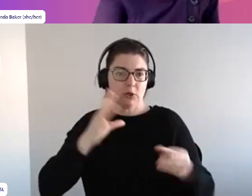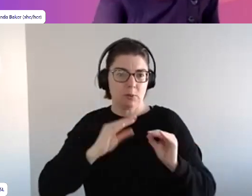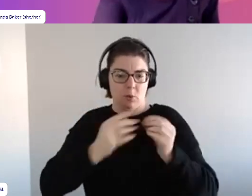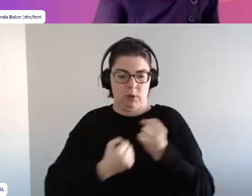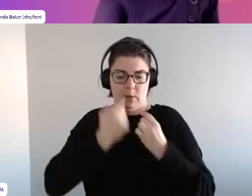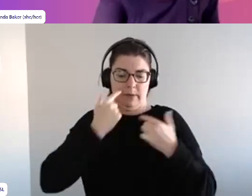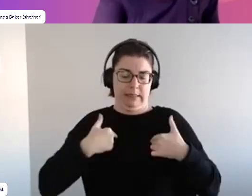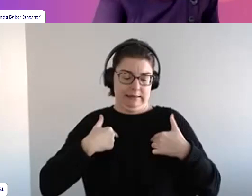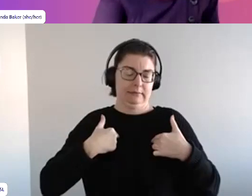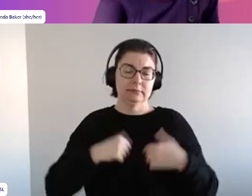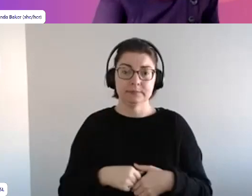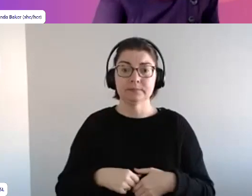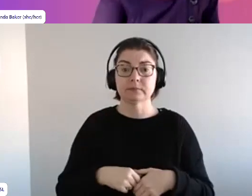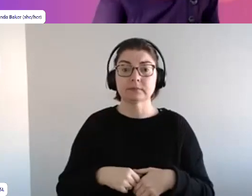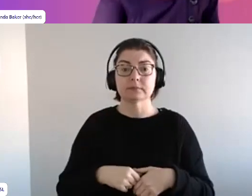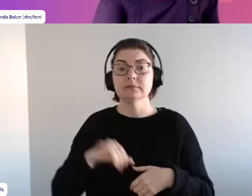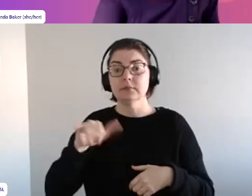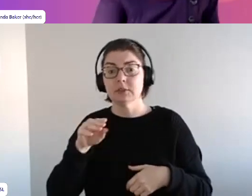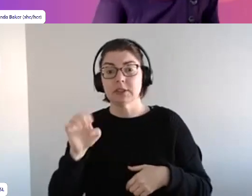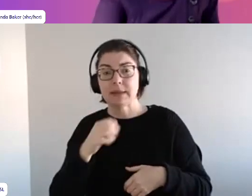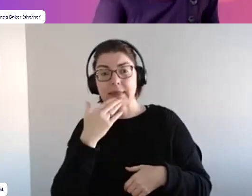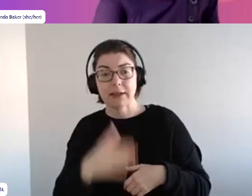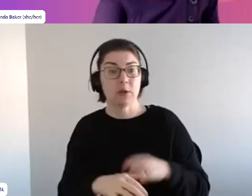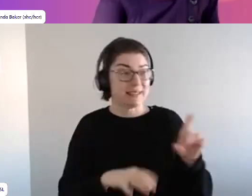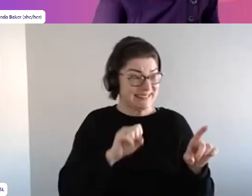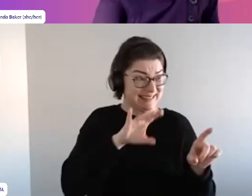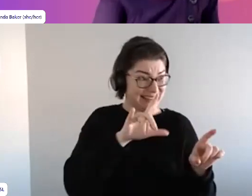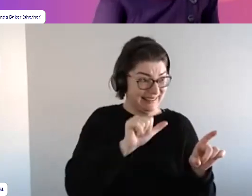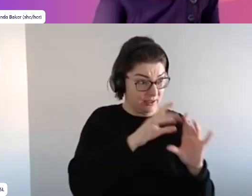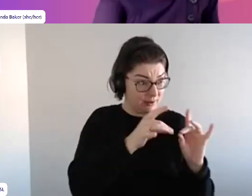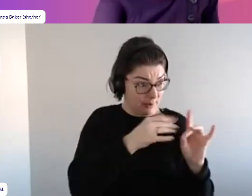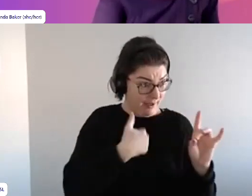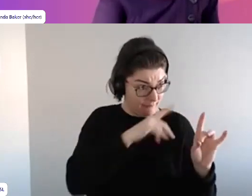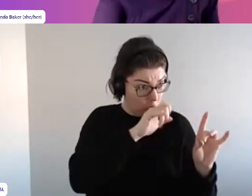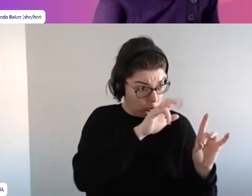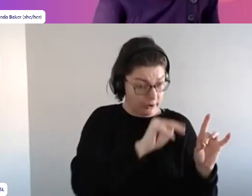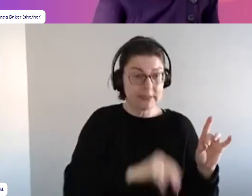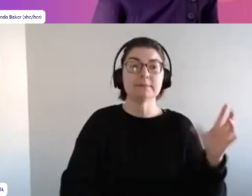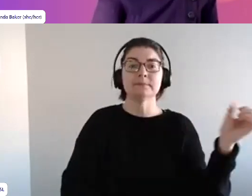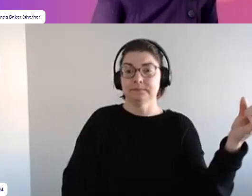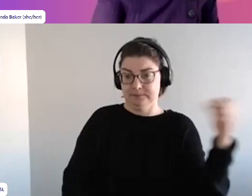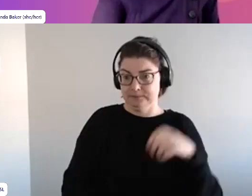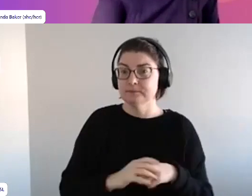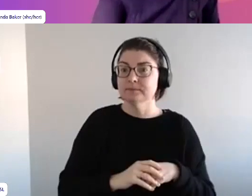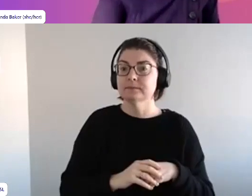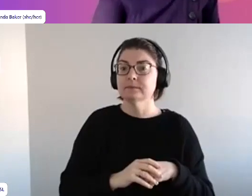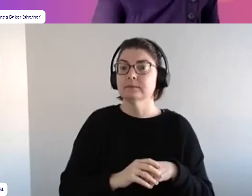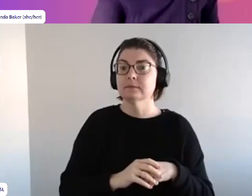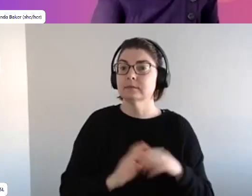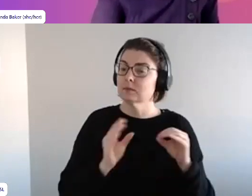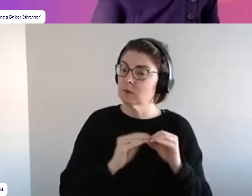vraiment une bonne idée merci easy est-ce que Céline a une réponse à partager oui